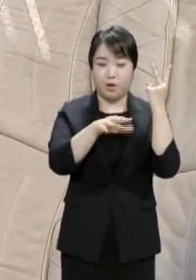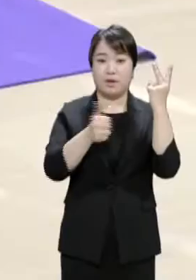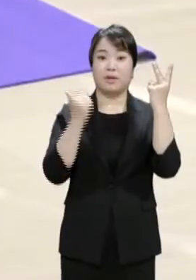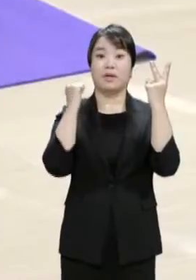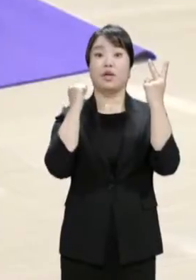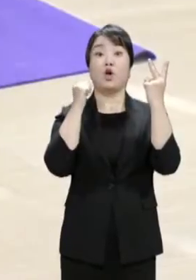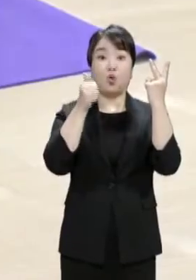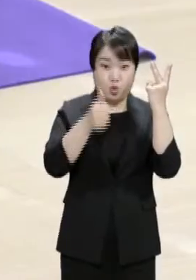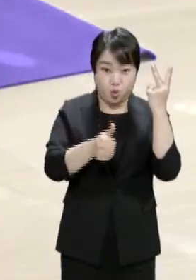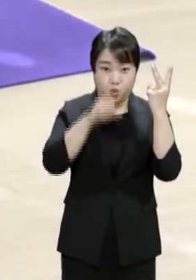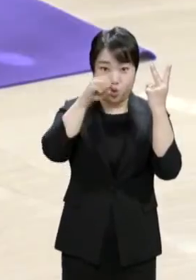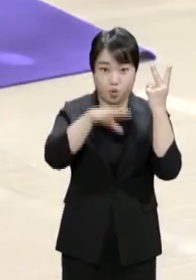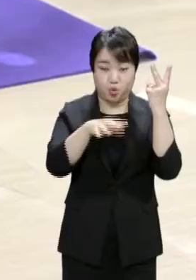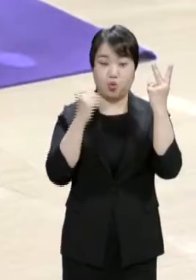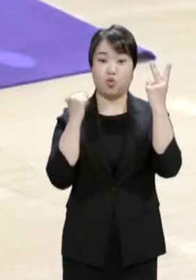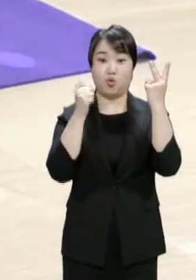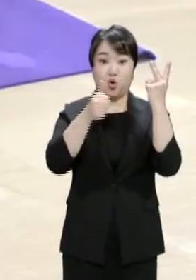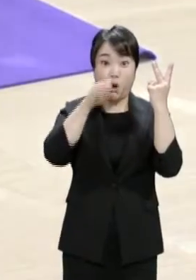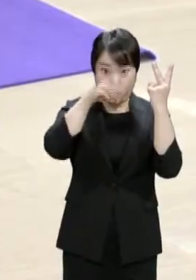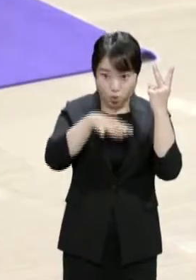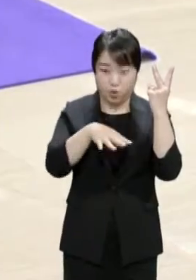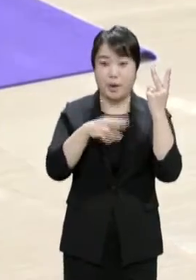넷,